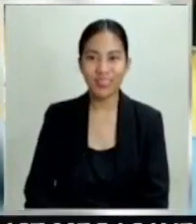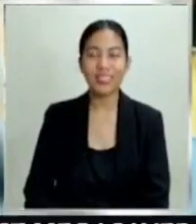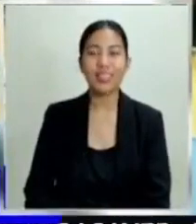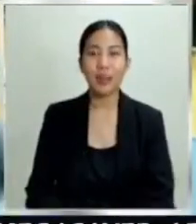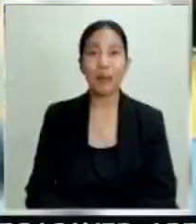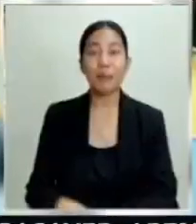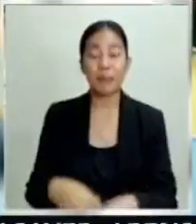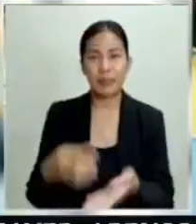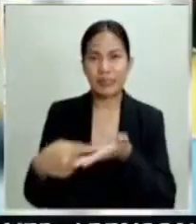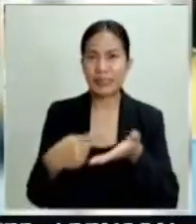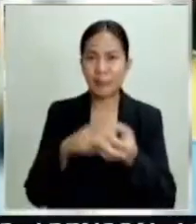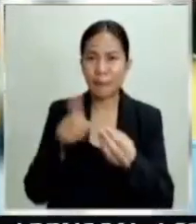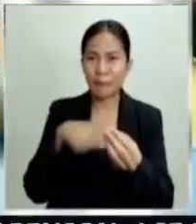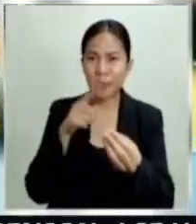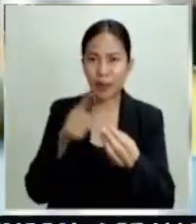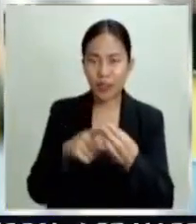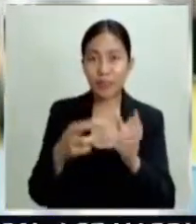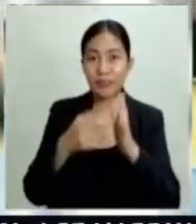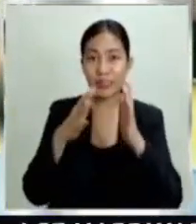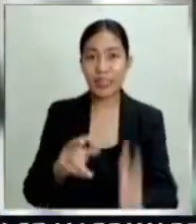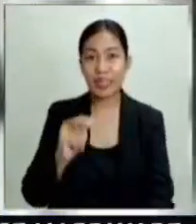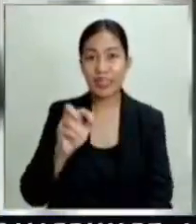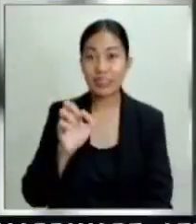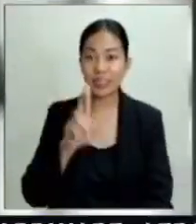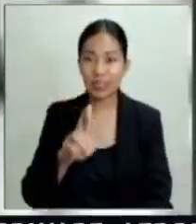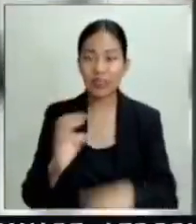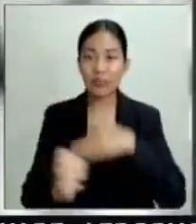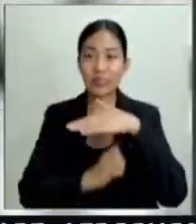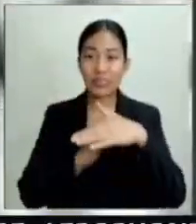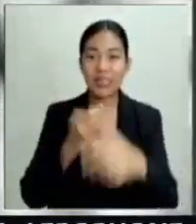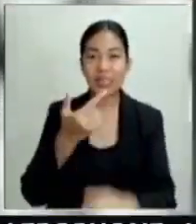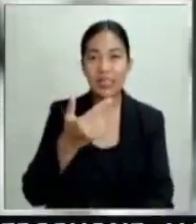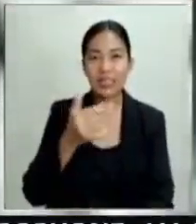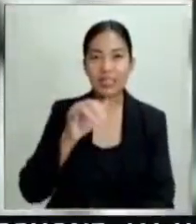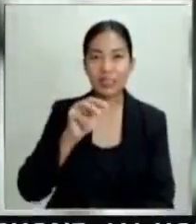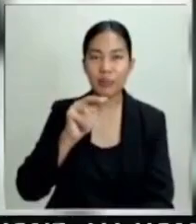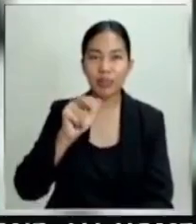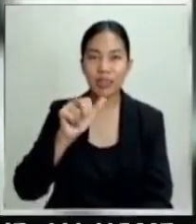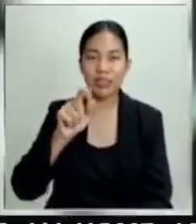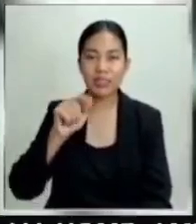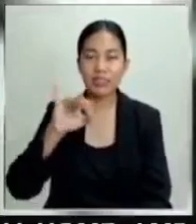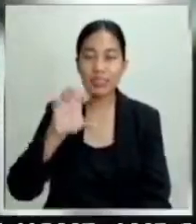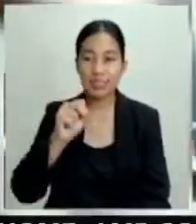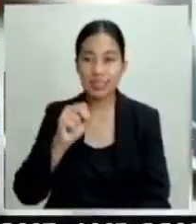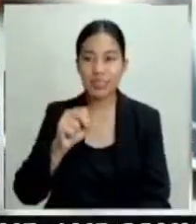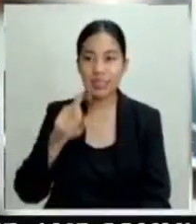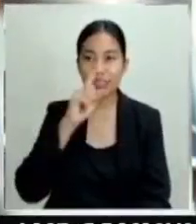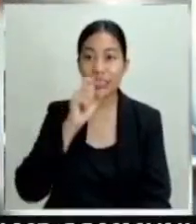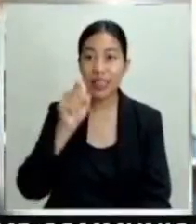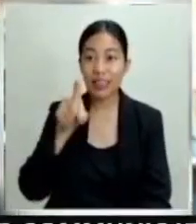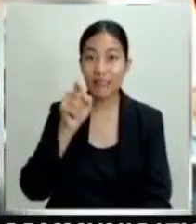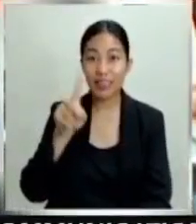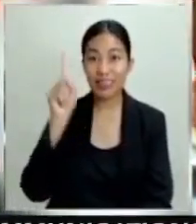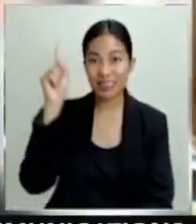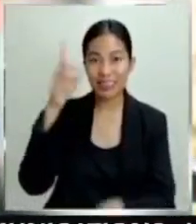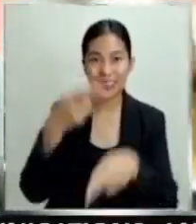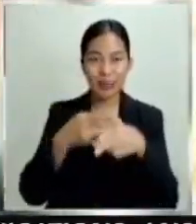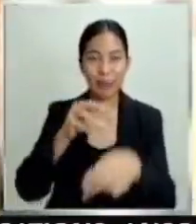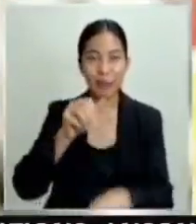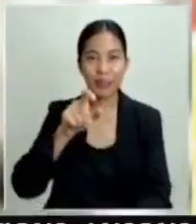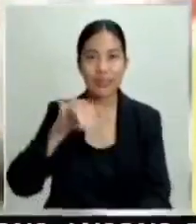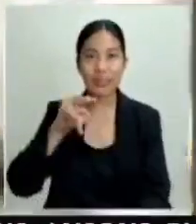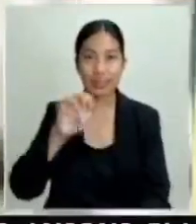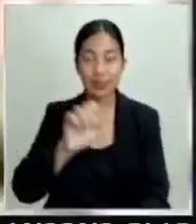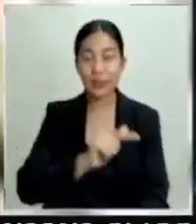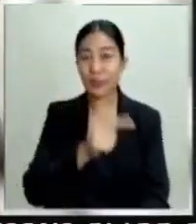sa Cluster 2 Elementary Artistic Gymnastics, ang 11 taong gulang na si Maxine Bondoc at ang 12 anyos na